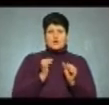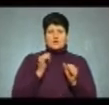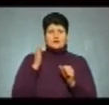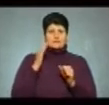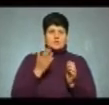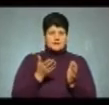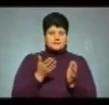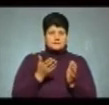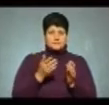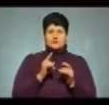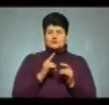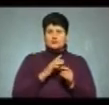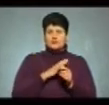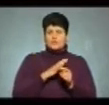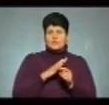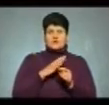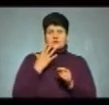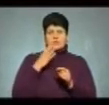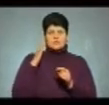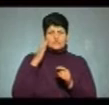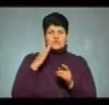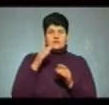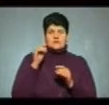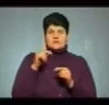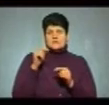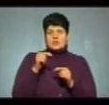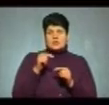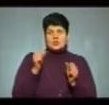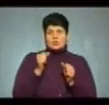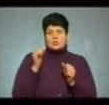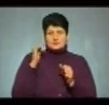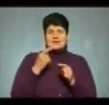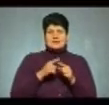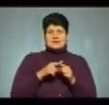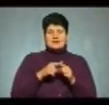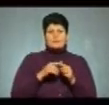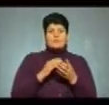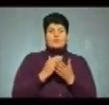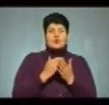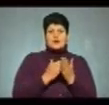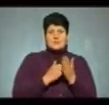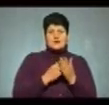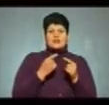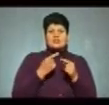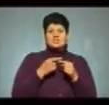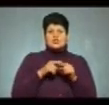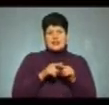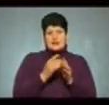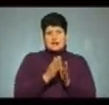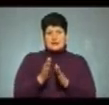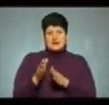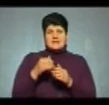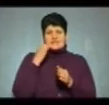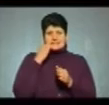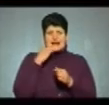Чому часом буває, що з гарячого крана тече холодна вода? Це є проблема інженерних мереж внутрішньобудинкових. У людей є старі